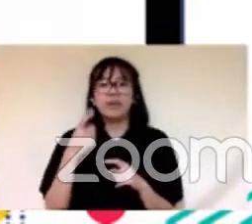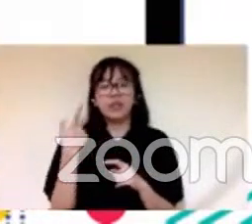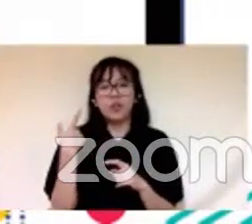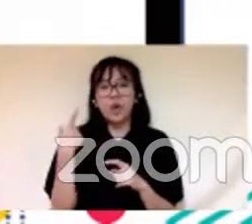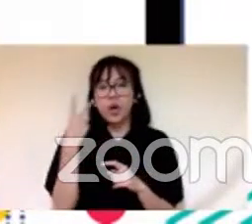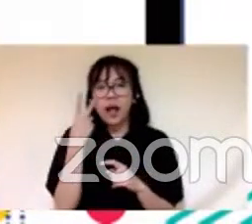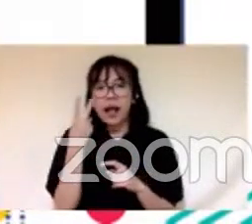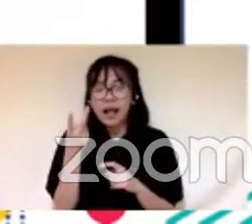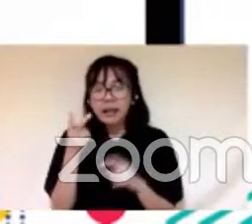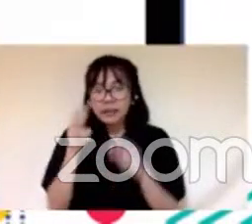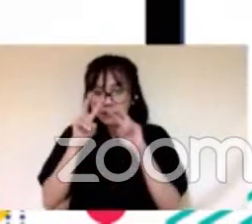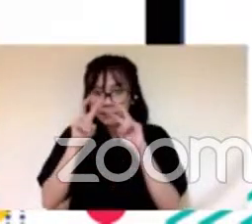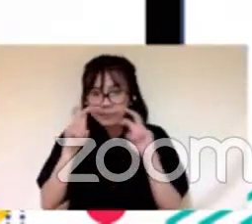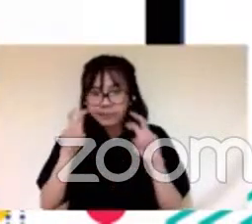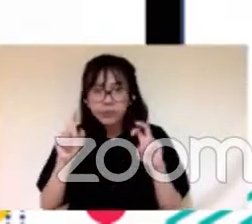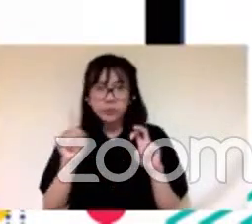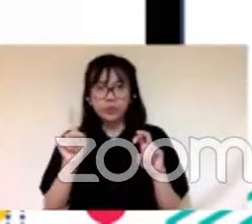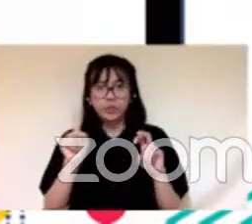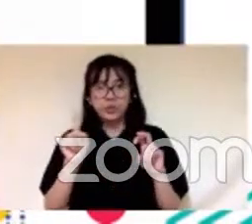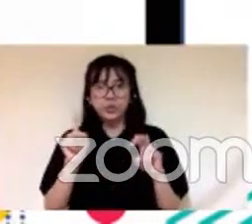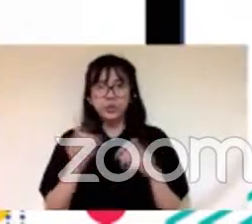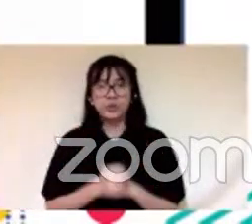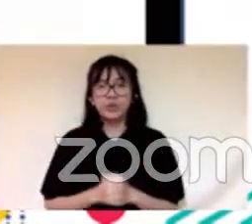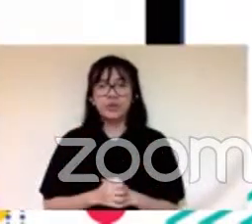bahwa tadi sumber daya